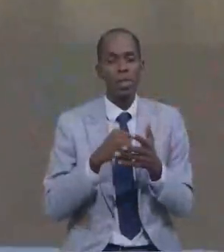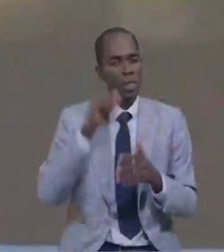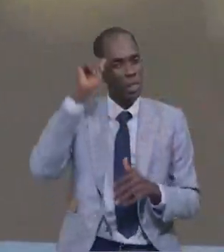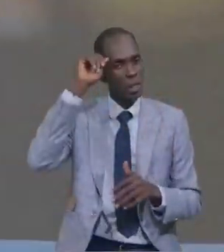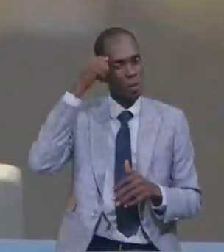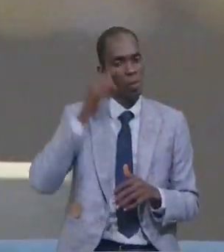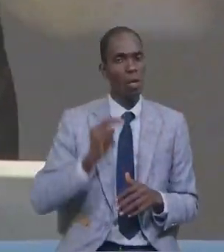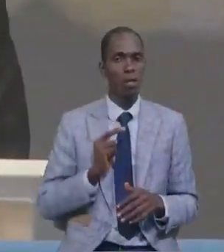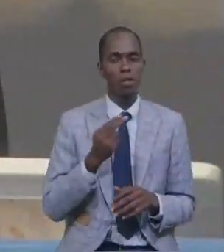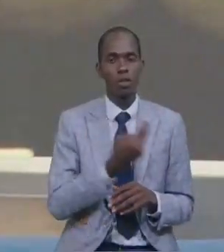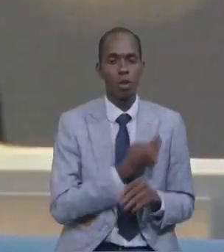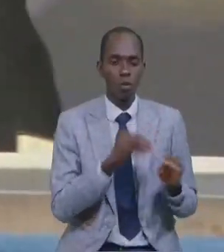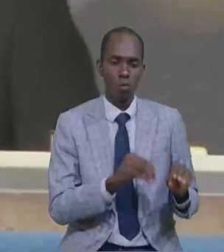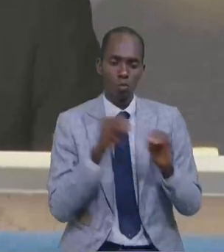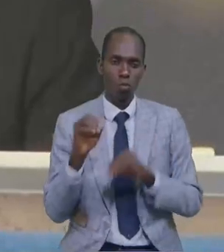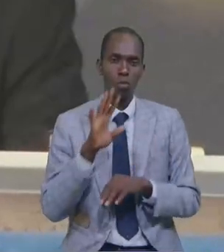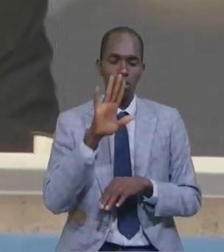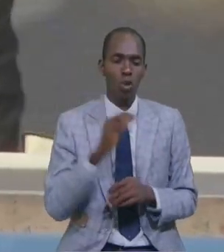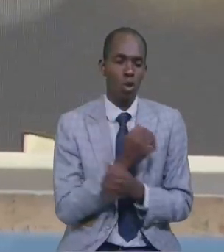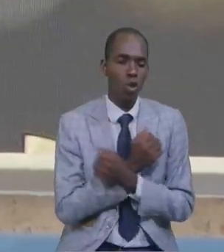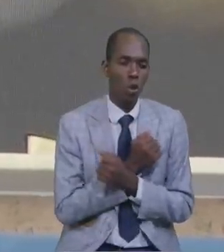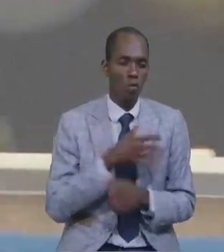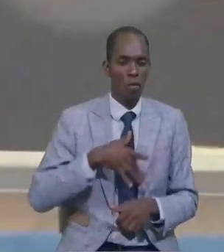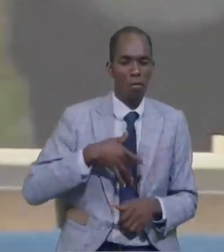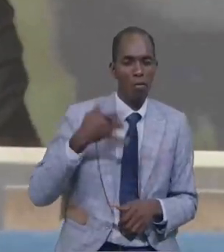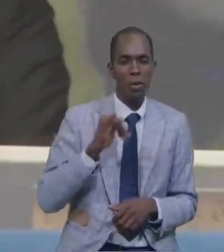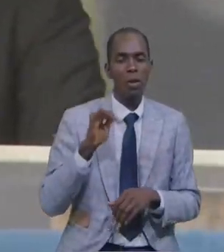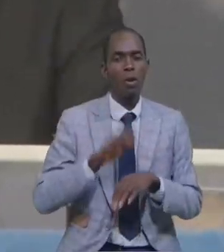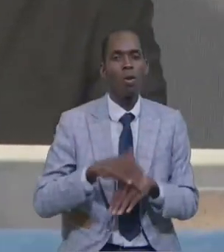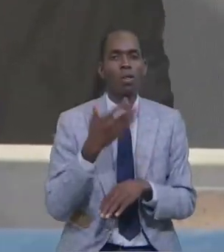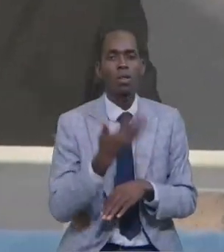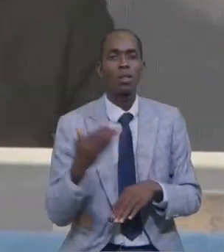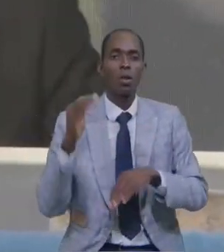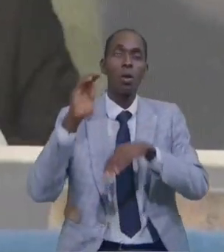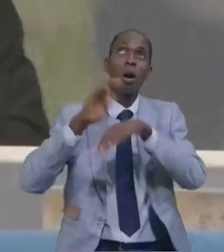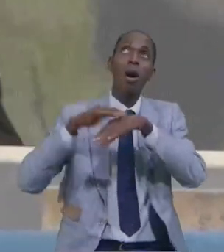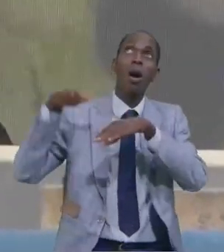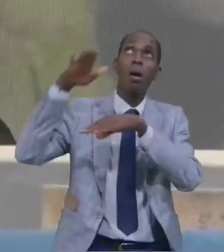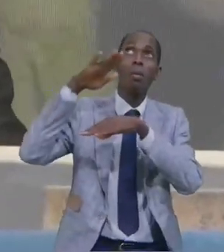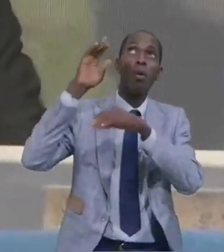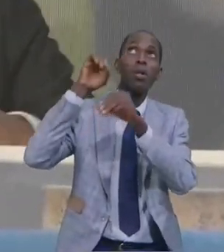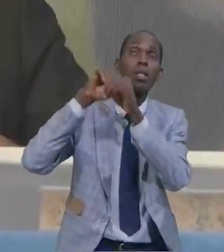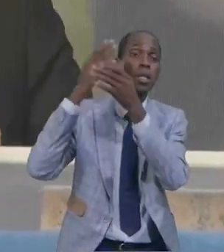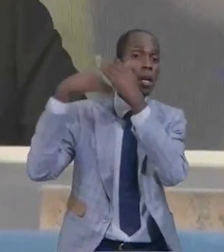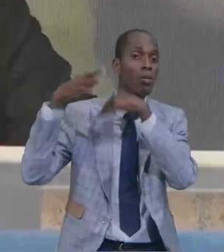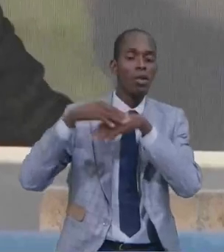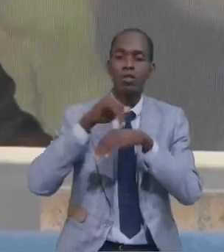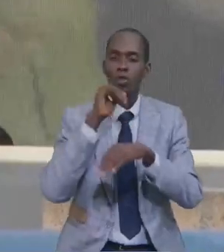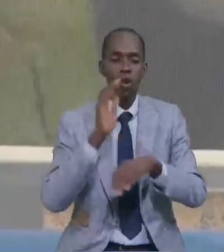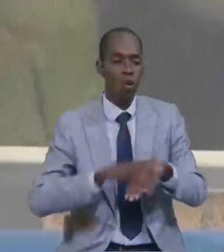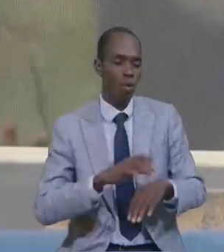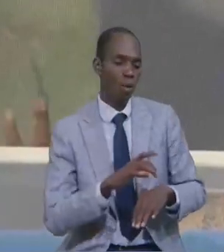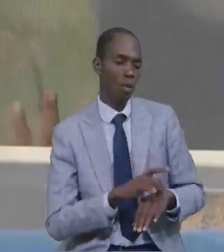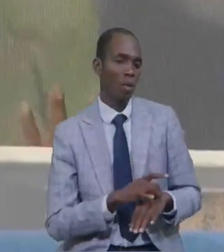Et non à celles qui sont sur la terre. Quand nous sommes sauvés, c'était veut dire la transformation